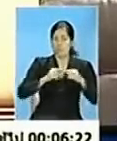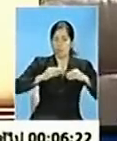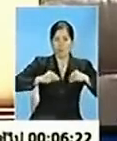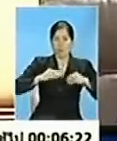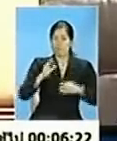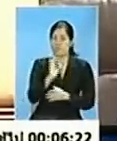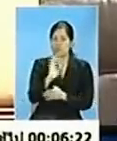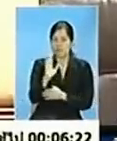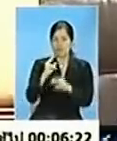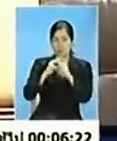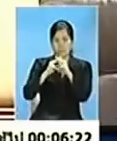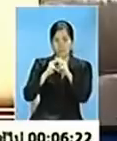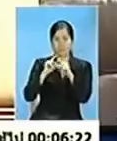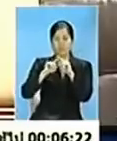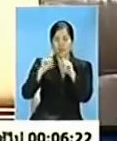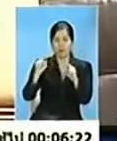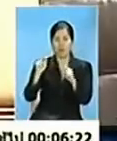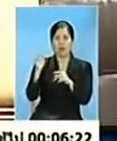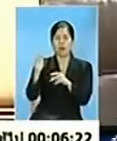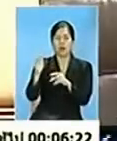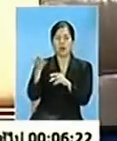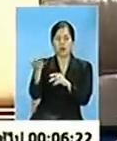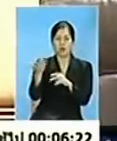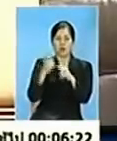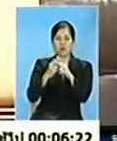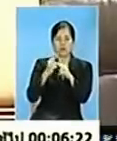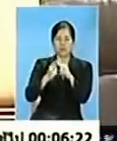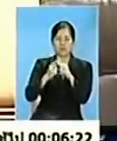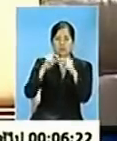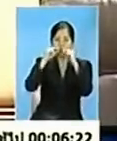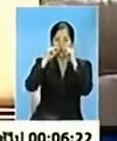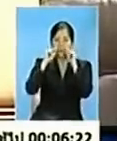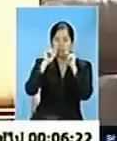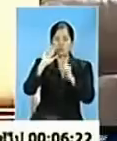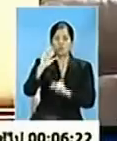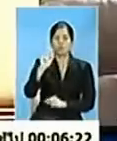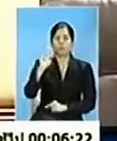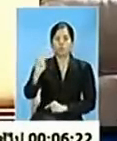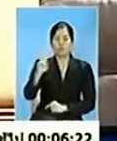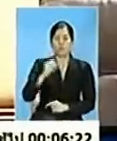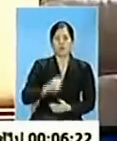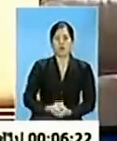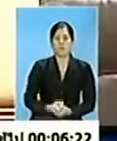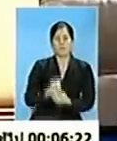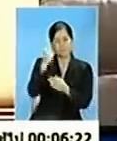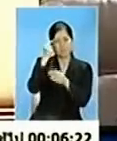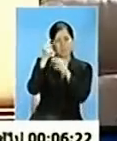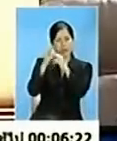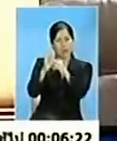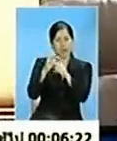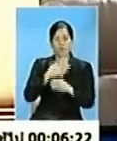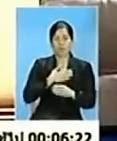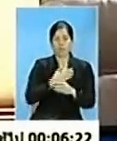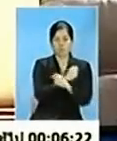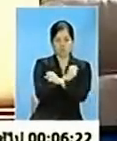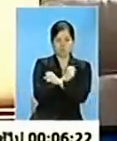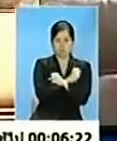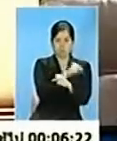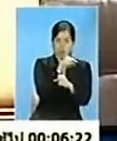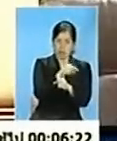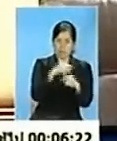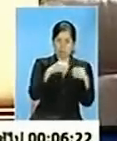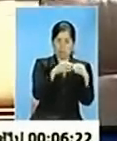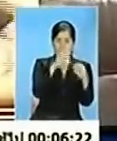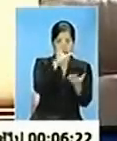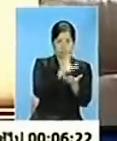ณชูวิทย์ไปคิดของคุณชูวิทย์เองแล้วผมก็ไม่ได้ปกป้องลูกน้องและก็ไม่มั่นใจ